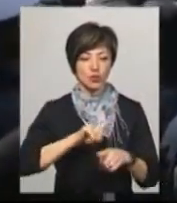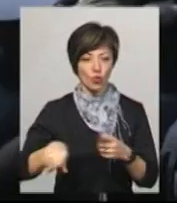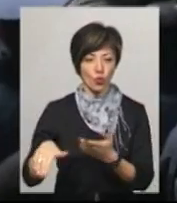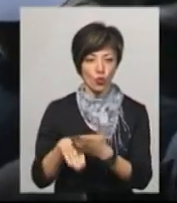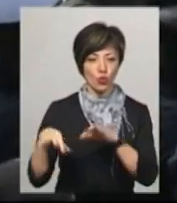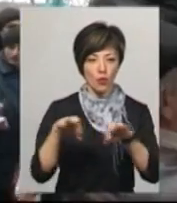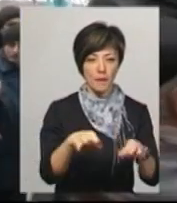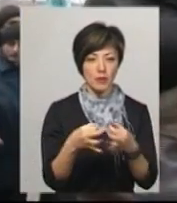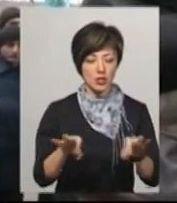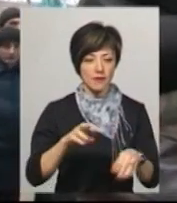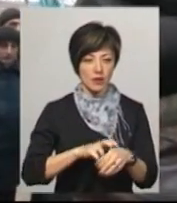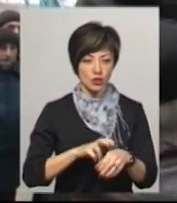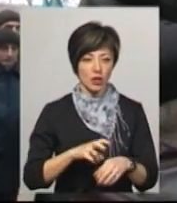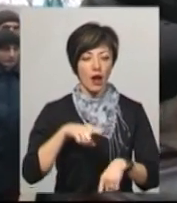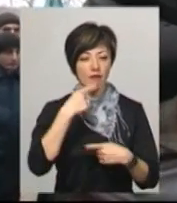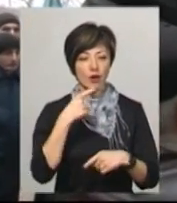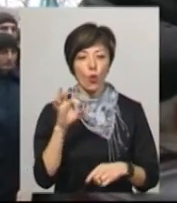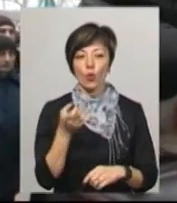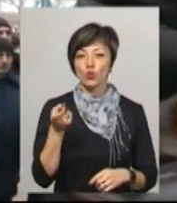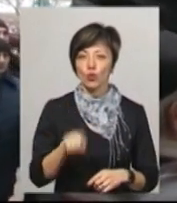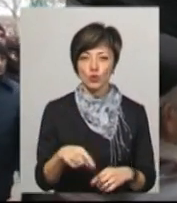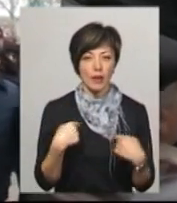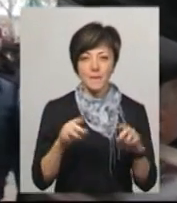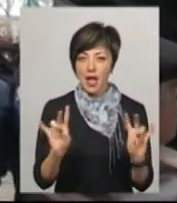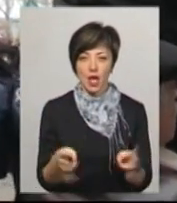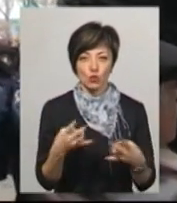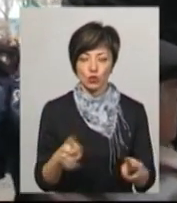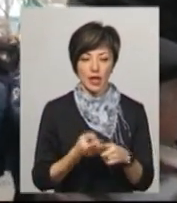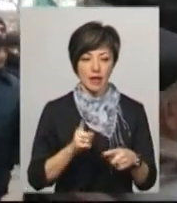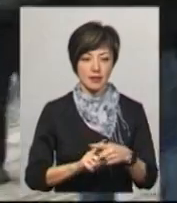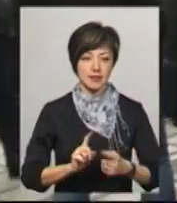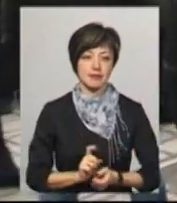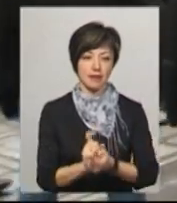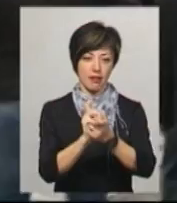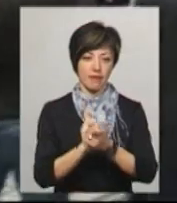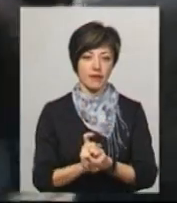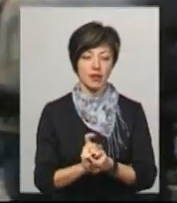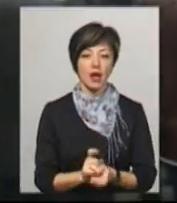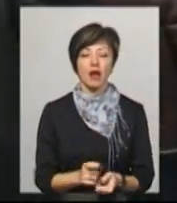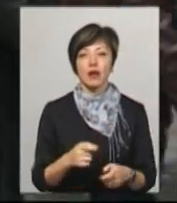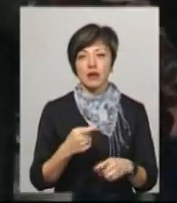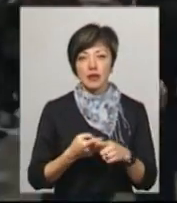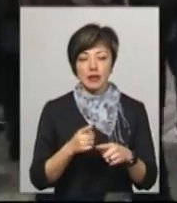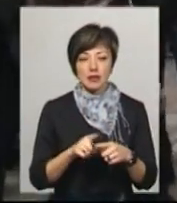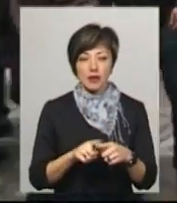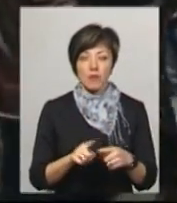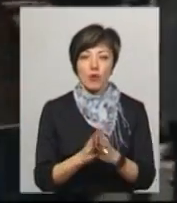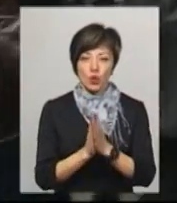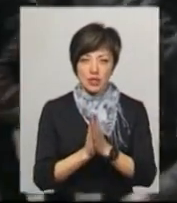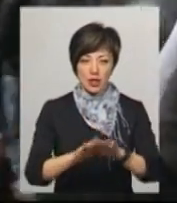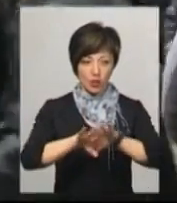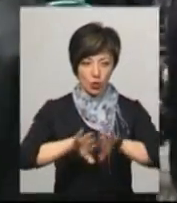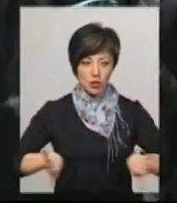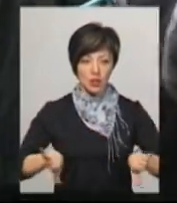Пропустіть врачей! Говорили про те, що нам не потрібні ці зіткнення. Говорили про те, що нам не потрібні ці сутички, просили